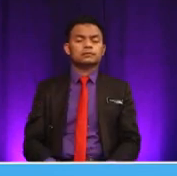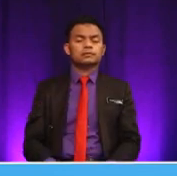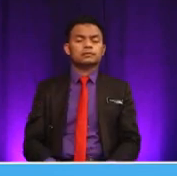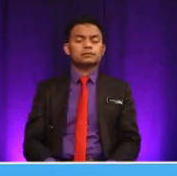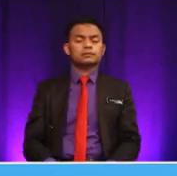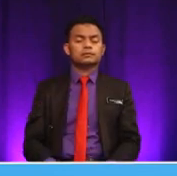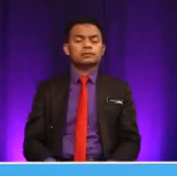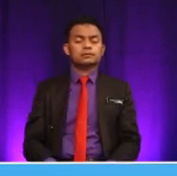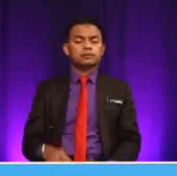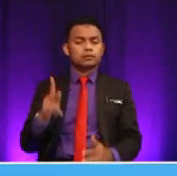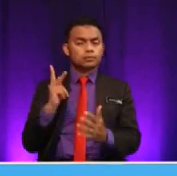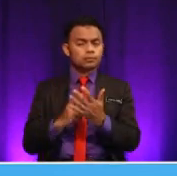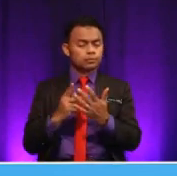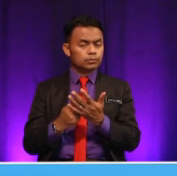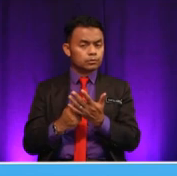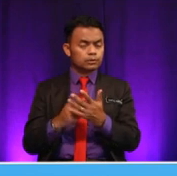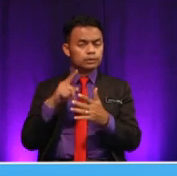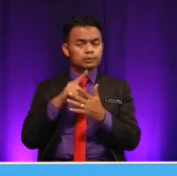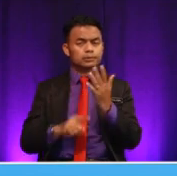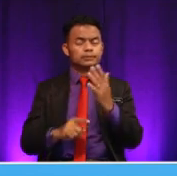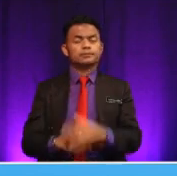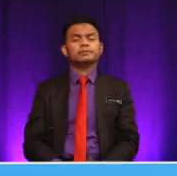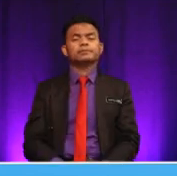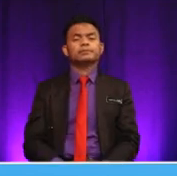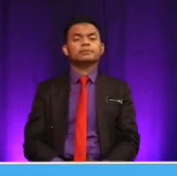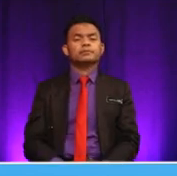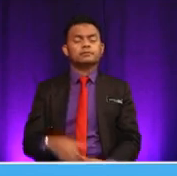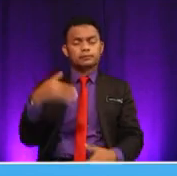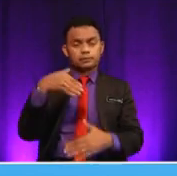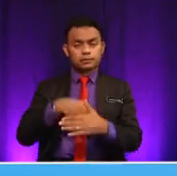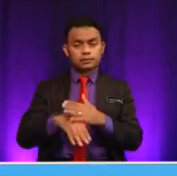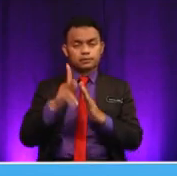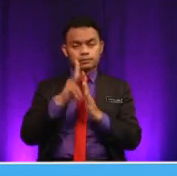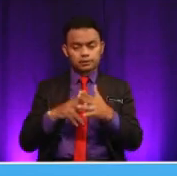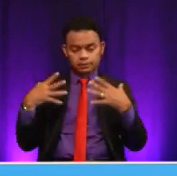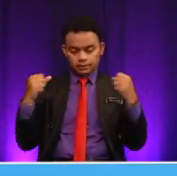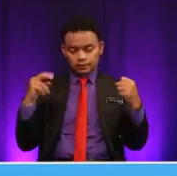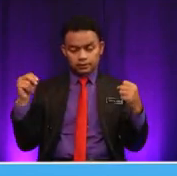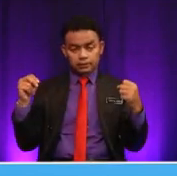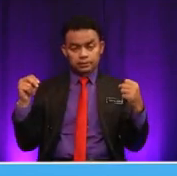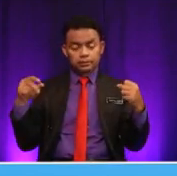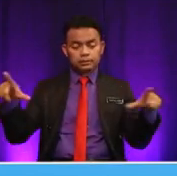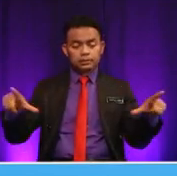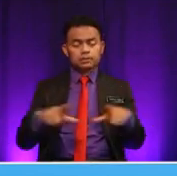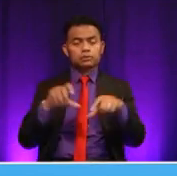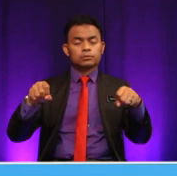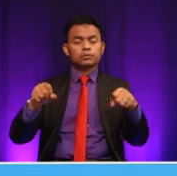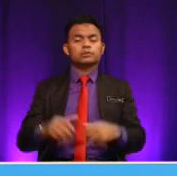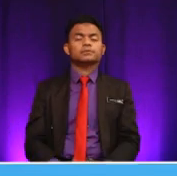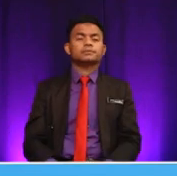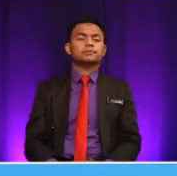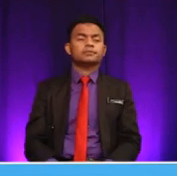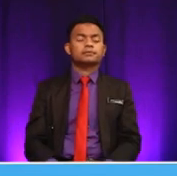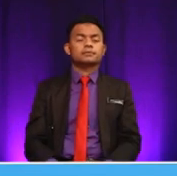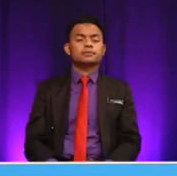komponen apa dalam kesehatan kelakuan motto ke Oke dia tidak